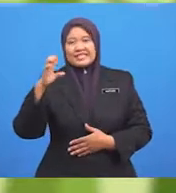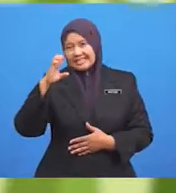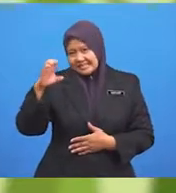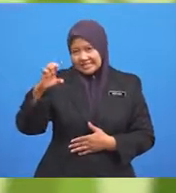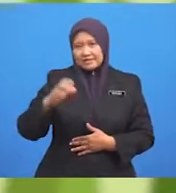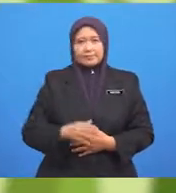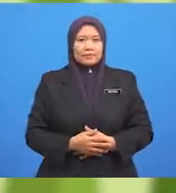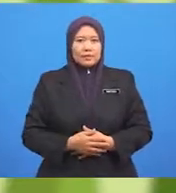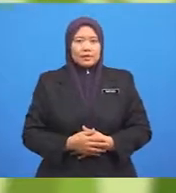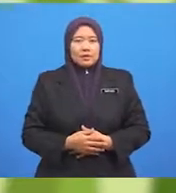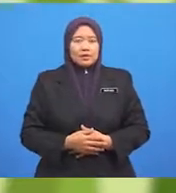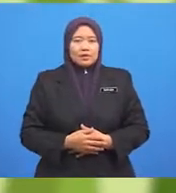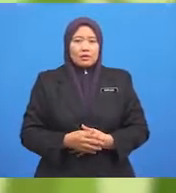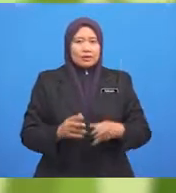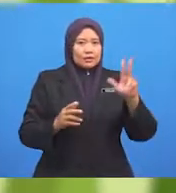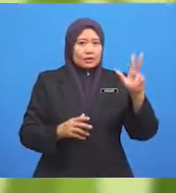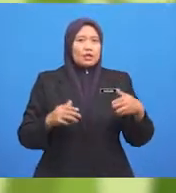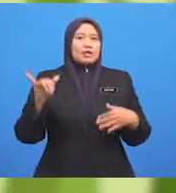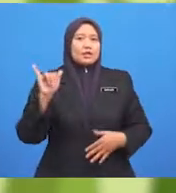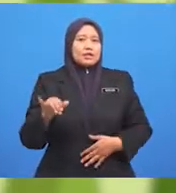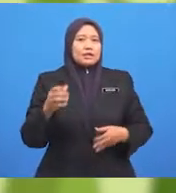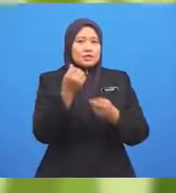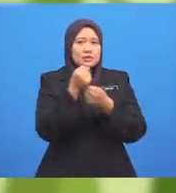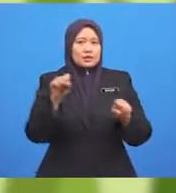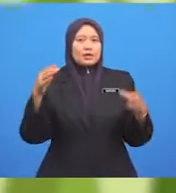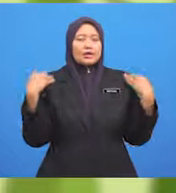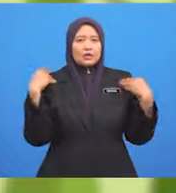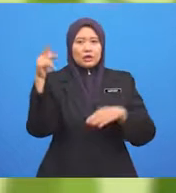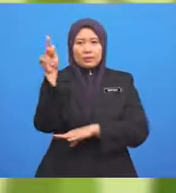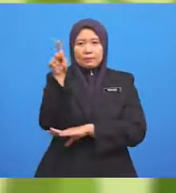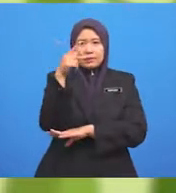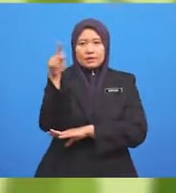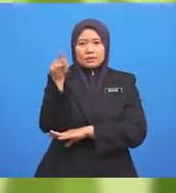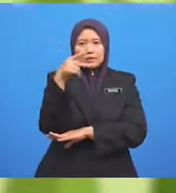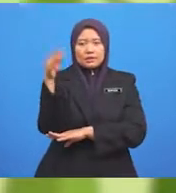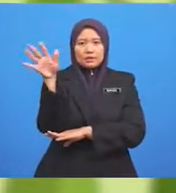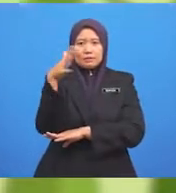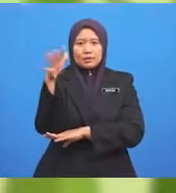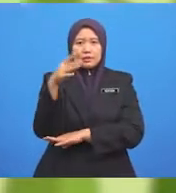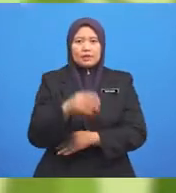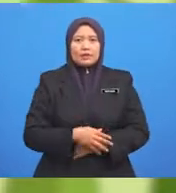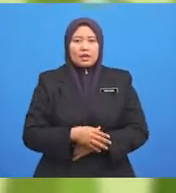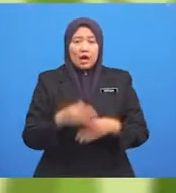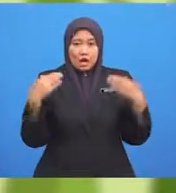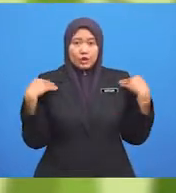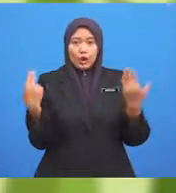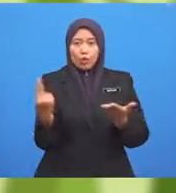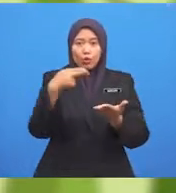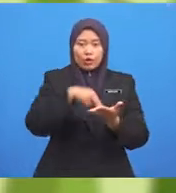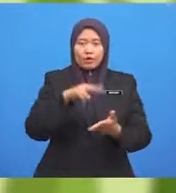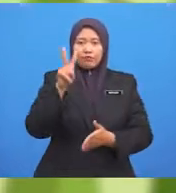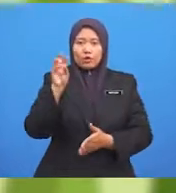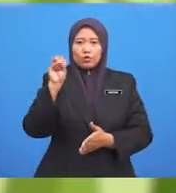yang sedia ada panji-panji bendera. Baris ini mempunyai perulangan vokal